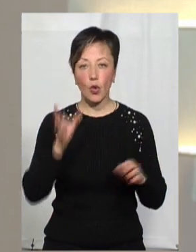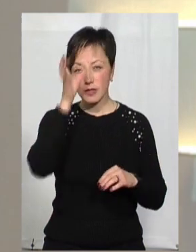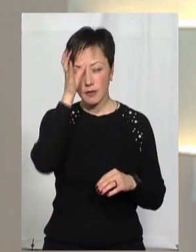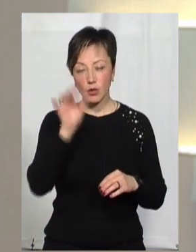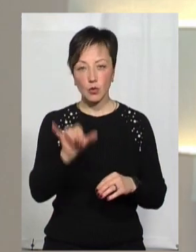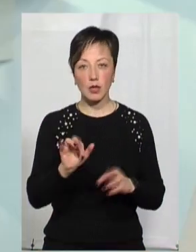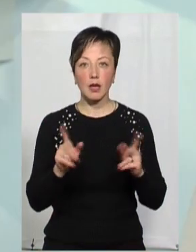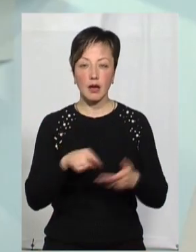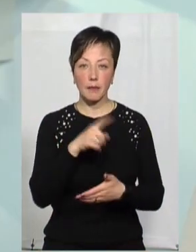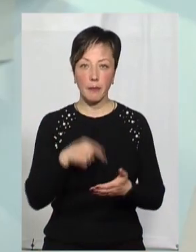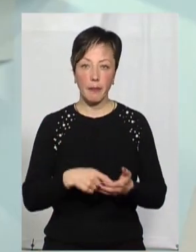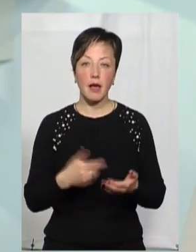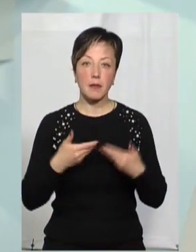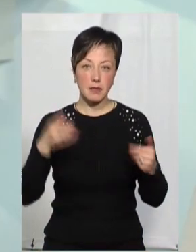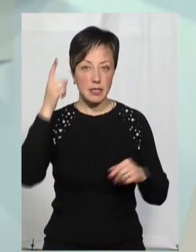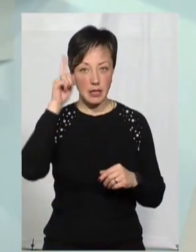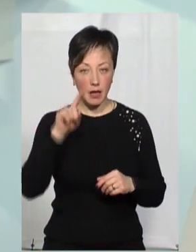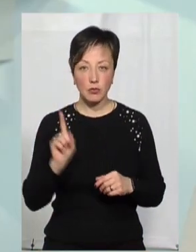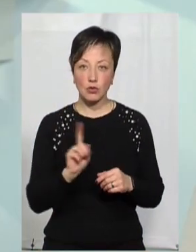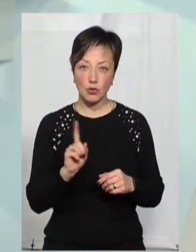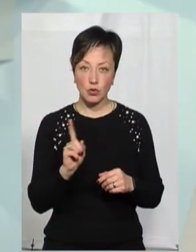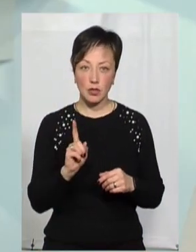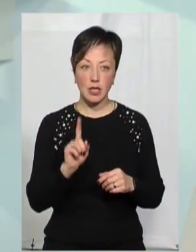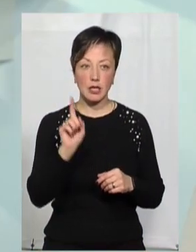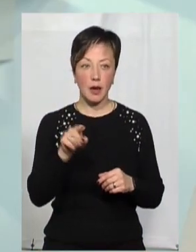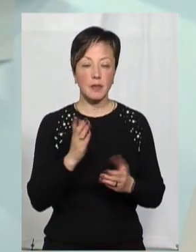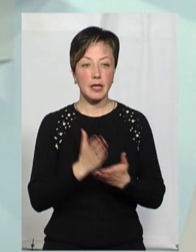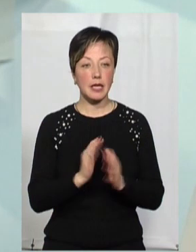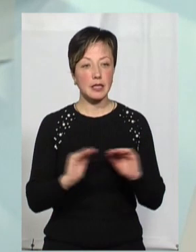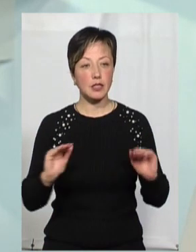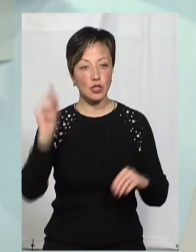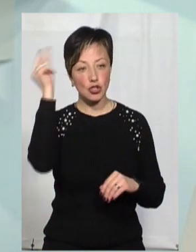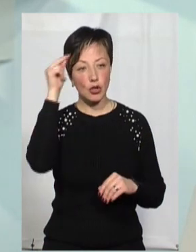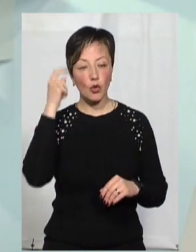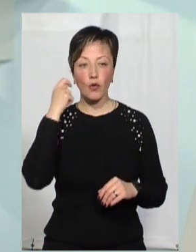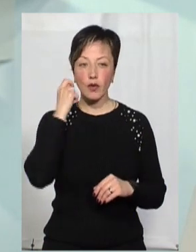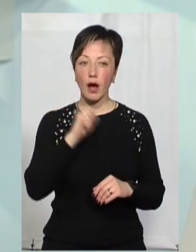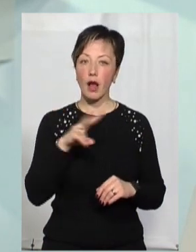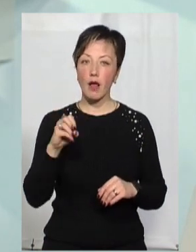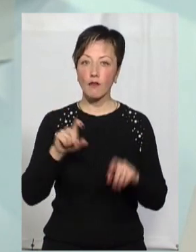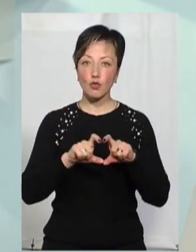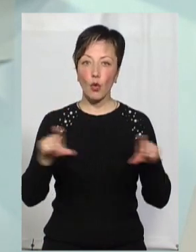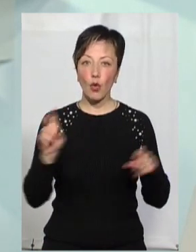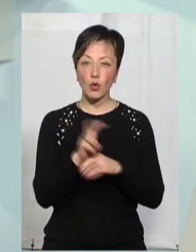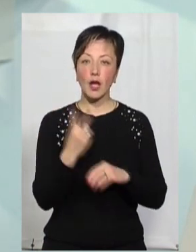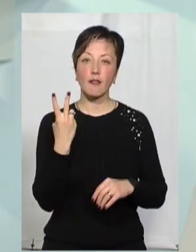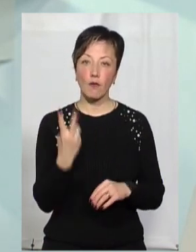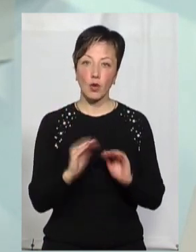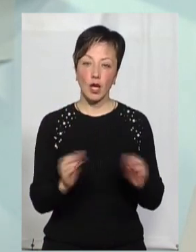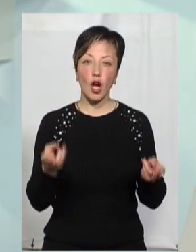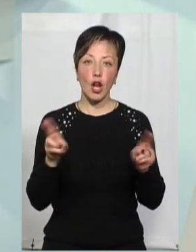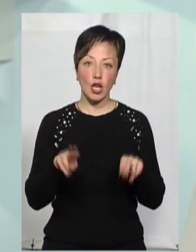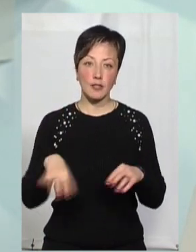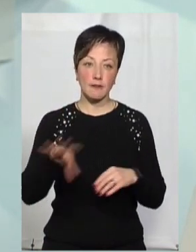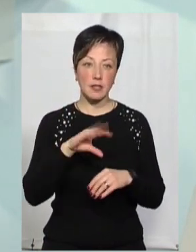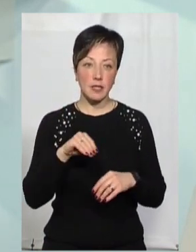освітою? Наскільки ми знаємо, що там діти є шкільного віку, однак в школу ходило тільки двоє. Решта